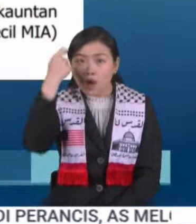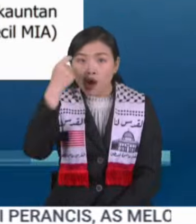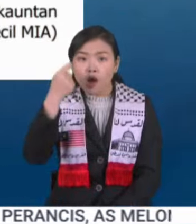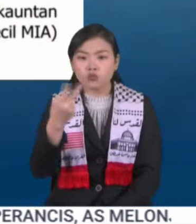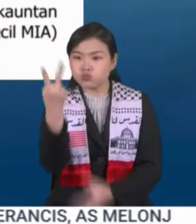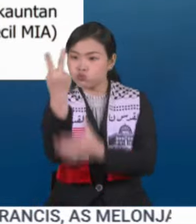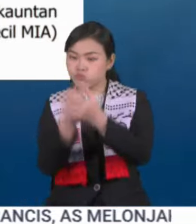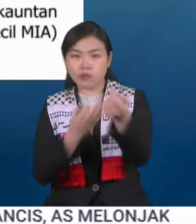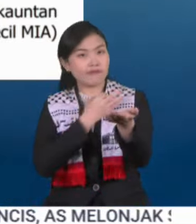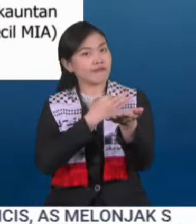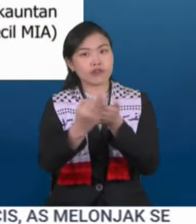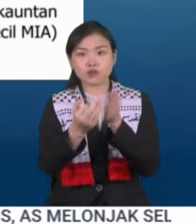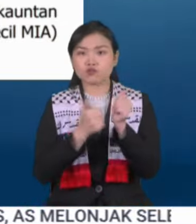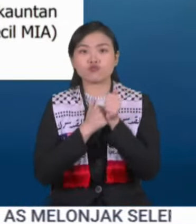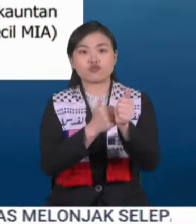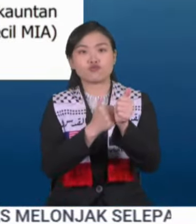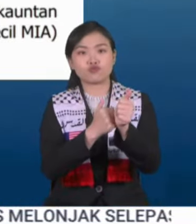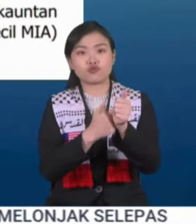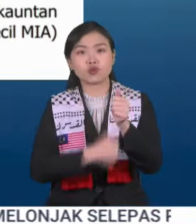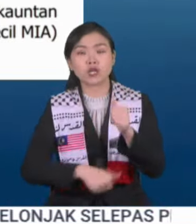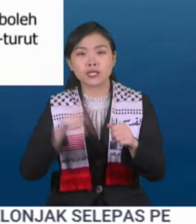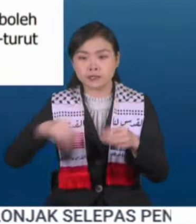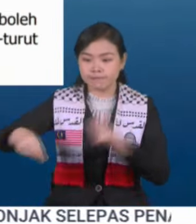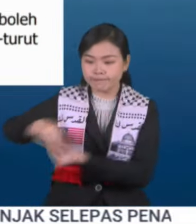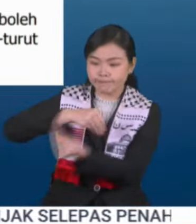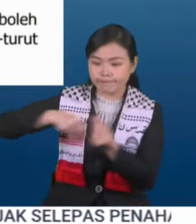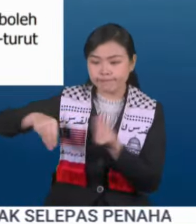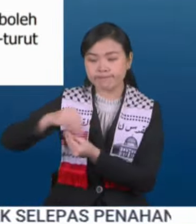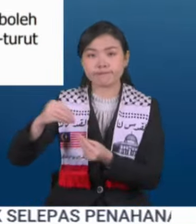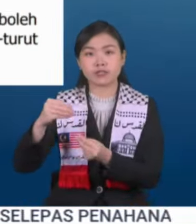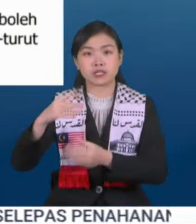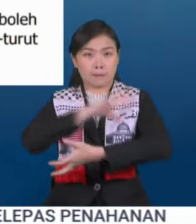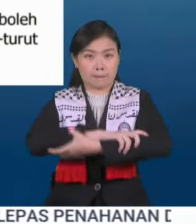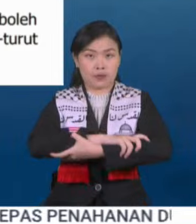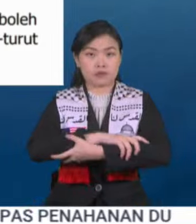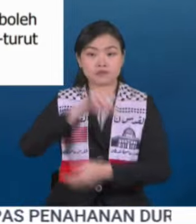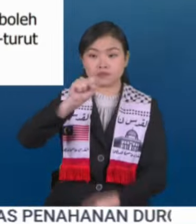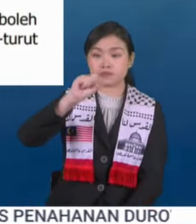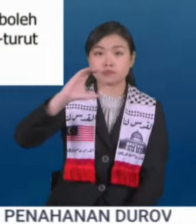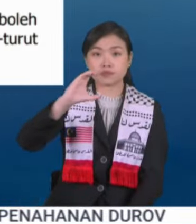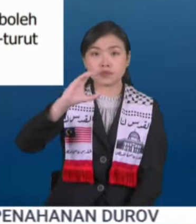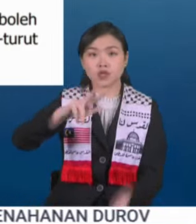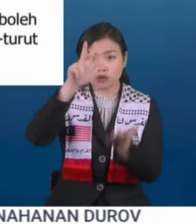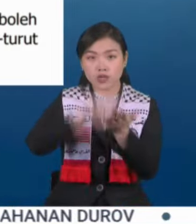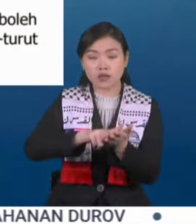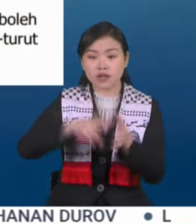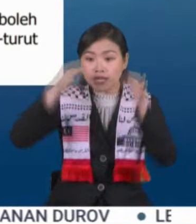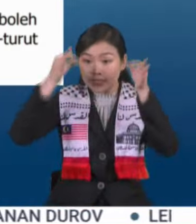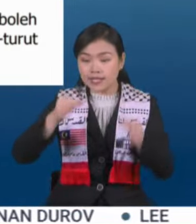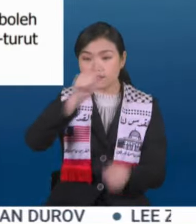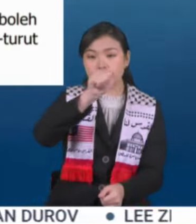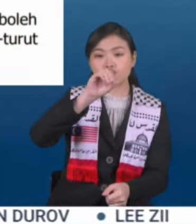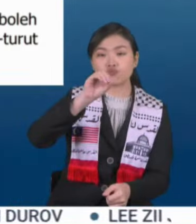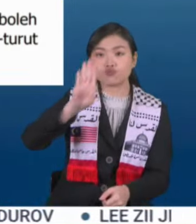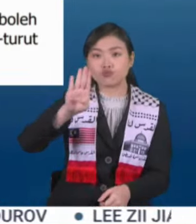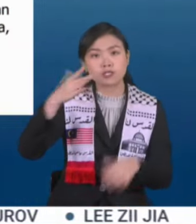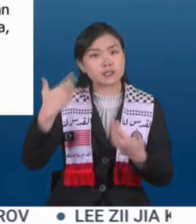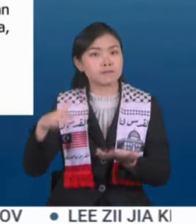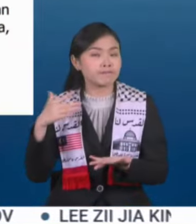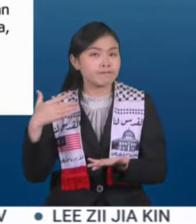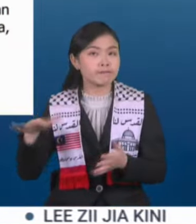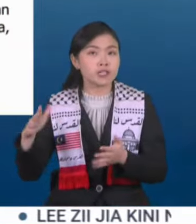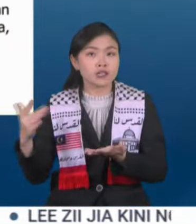kegagalan kedua-duanya mematuhi keperluan penggiliran rakan kongsi. SC mengesahkan keputusan AOB setelah mendengar rayuan dan melakukan